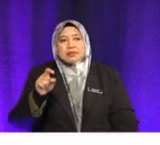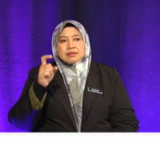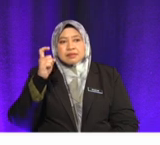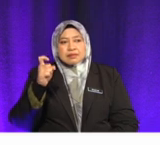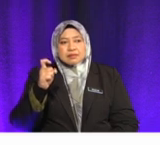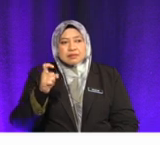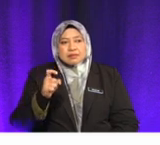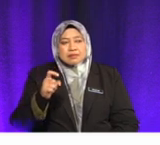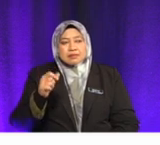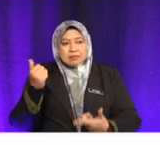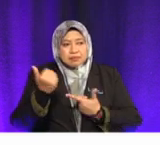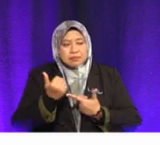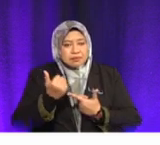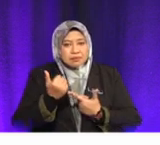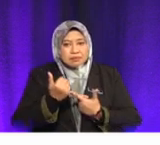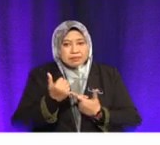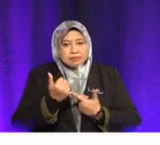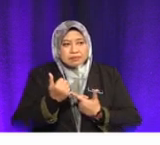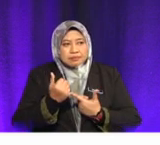yang kedua oke